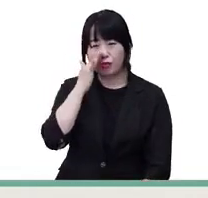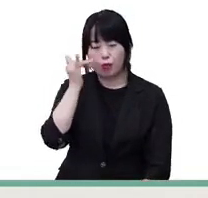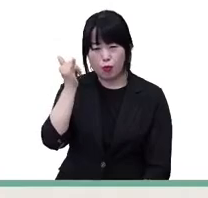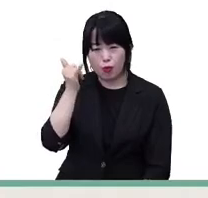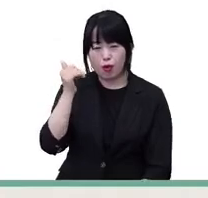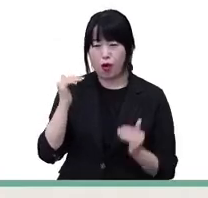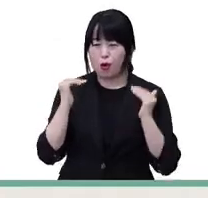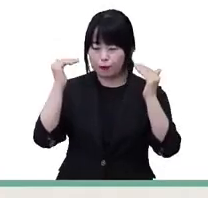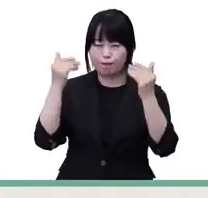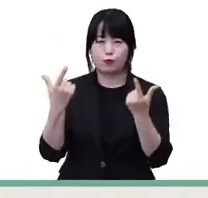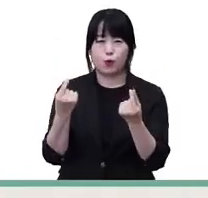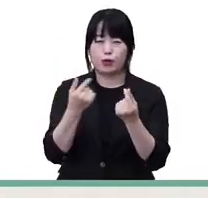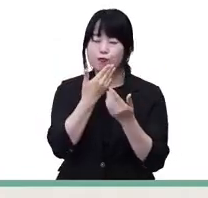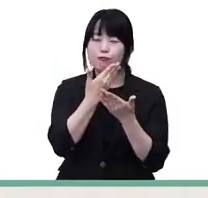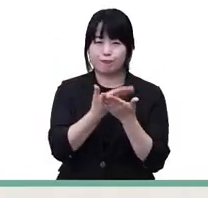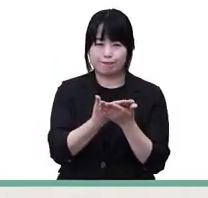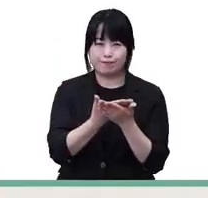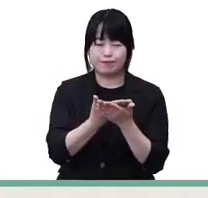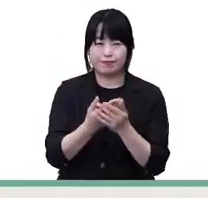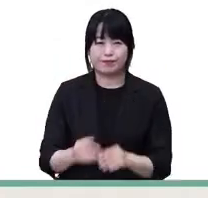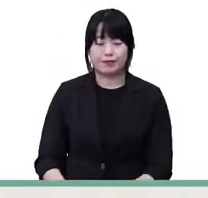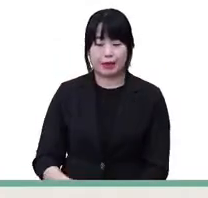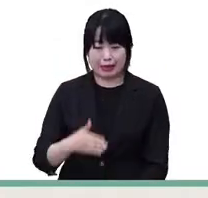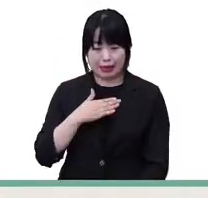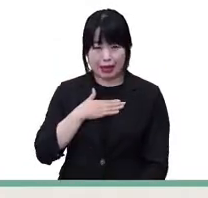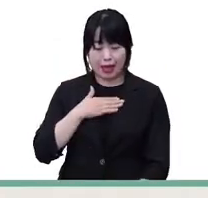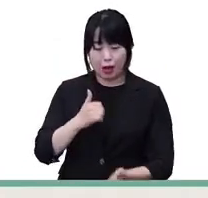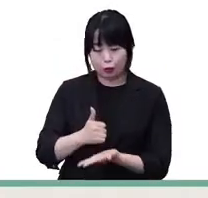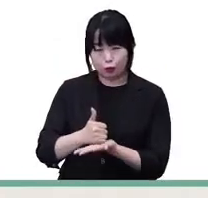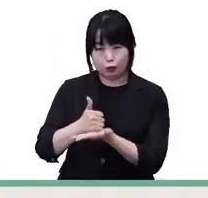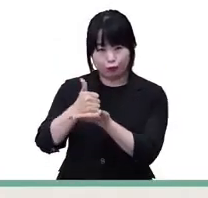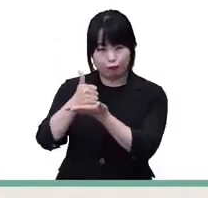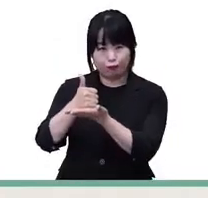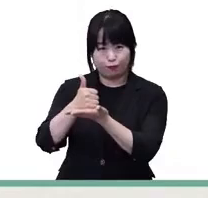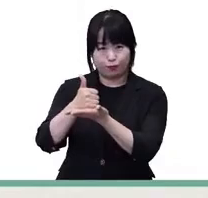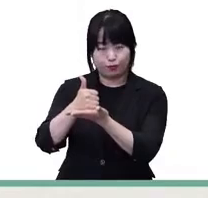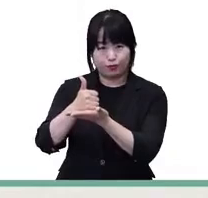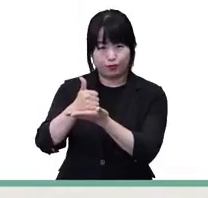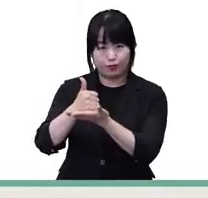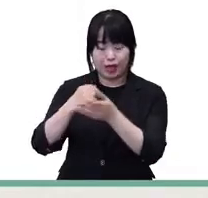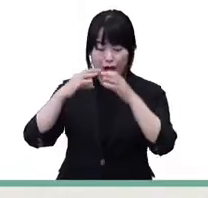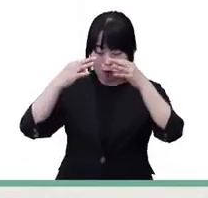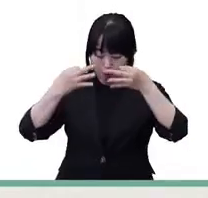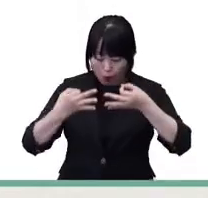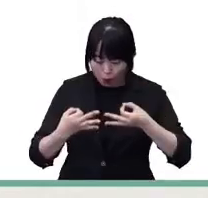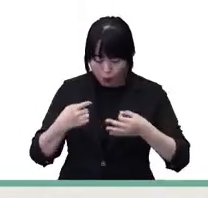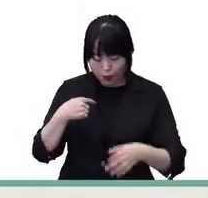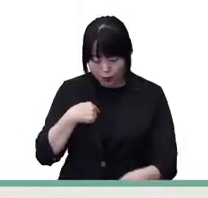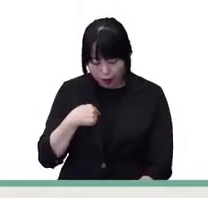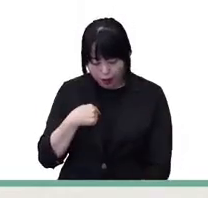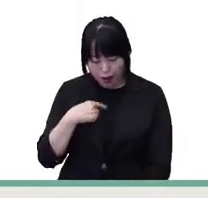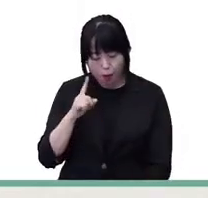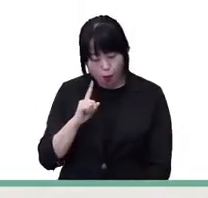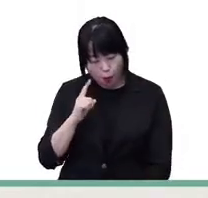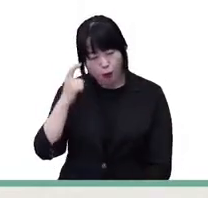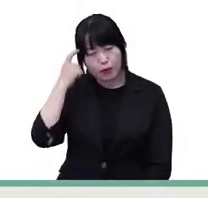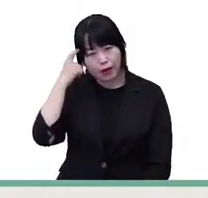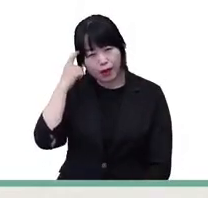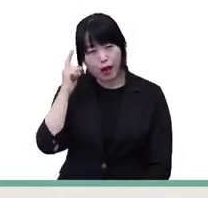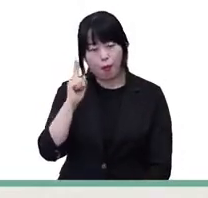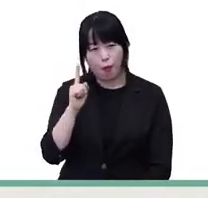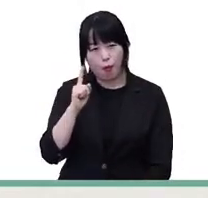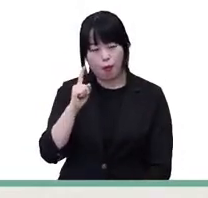겁니다. 그래서 이 자아존중감, 이게 이제 자기 자신을 어떻게 생각하고 또 어떻게